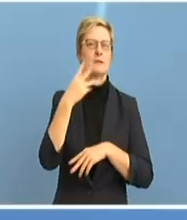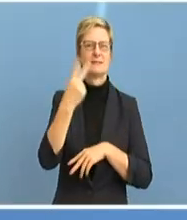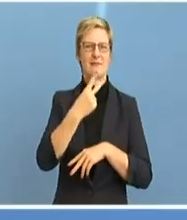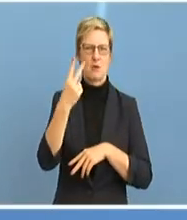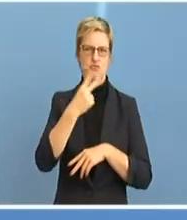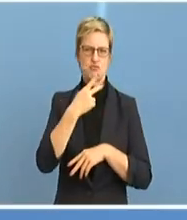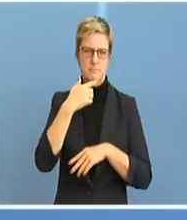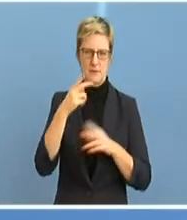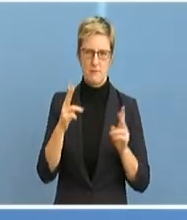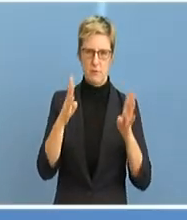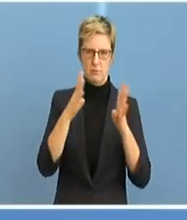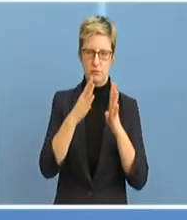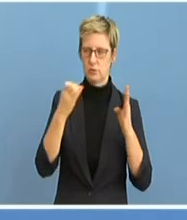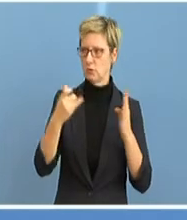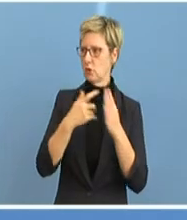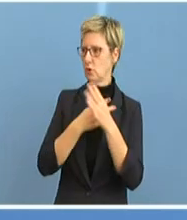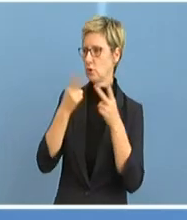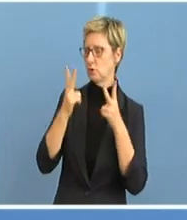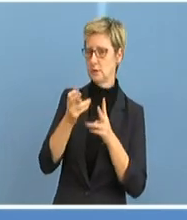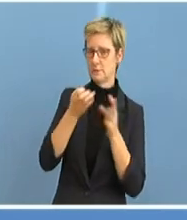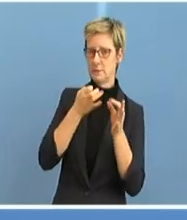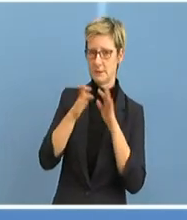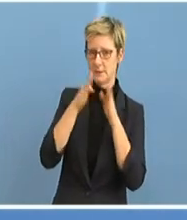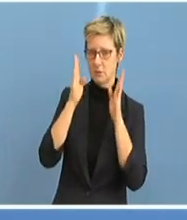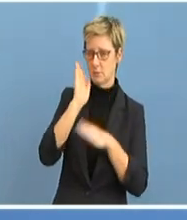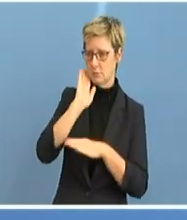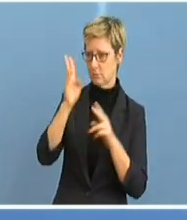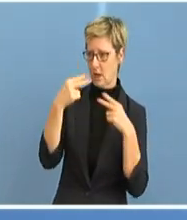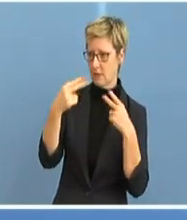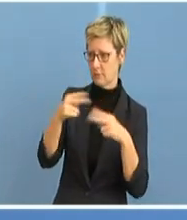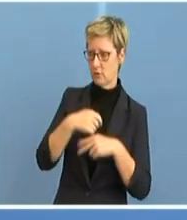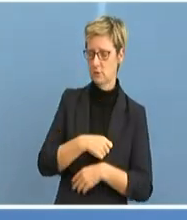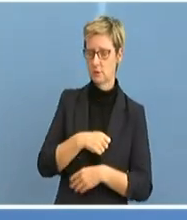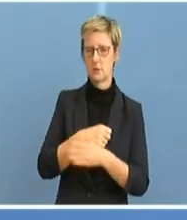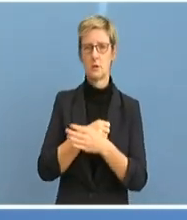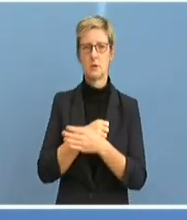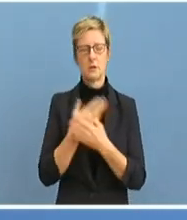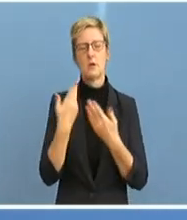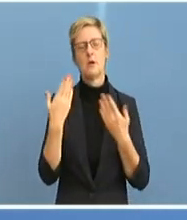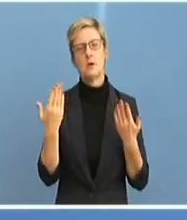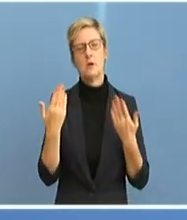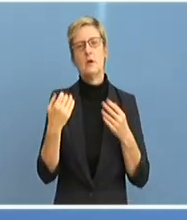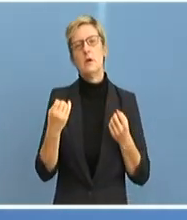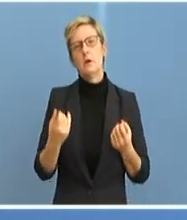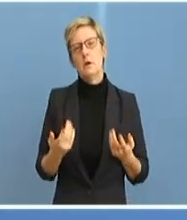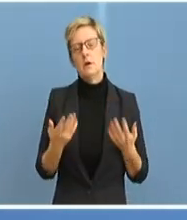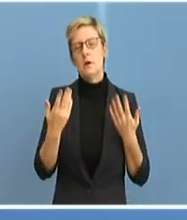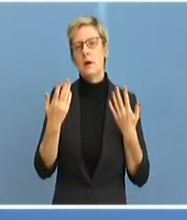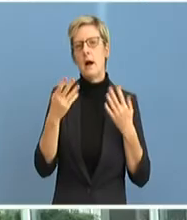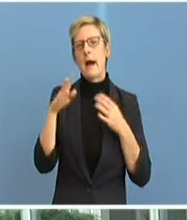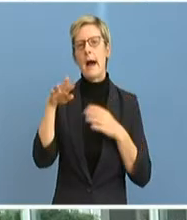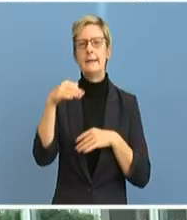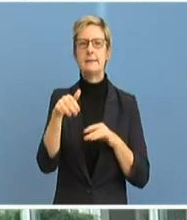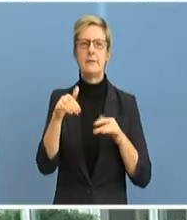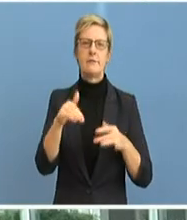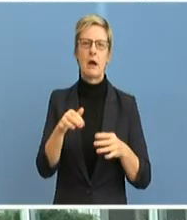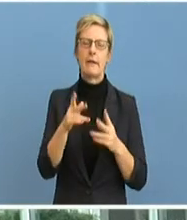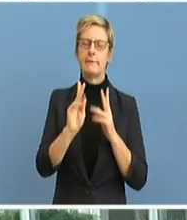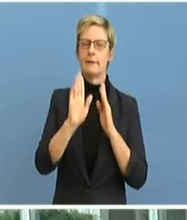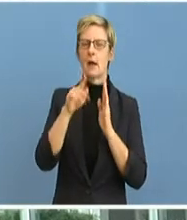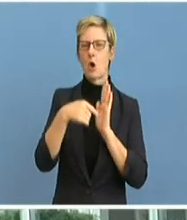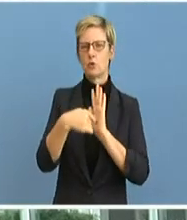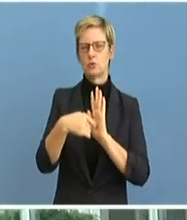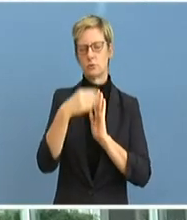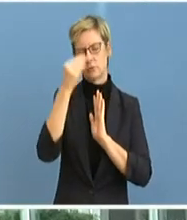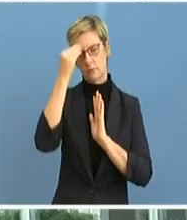Dann beginnen wir beim Justizministerium. Die erste Frage war. Okay. Also grundsätzlich können wir natürlich zu Einzelfällen keine Auskunft